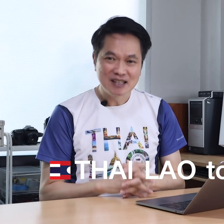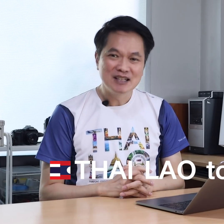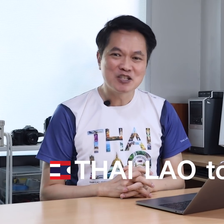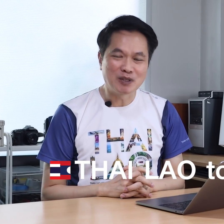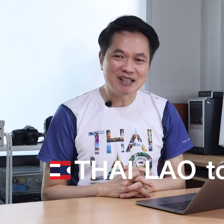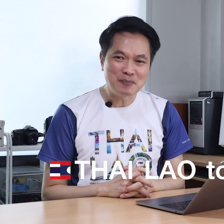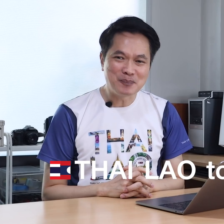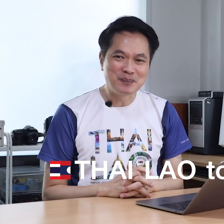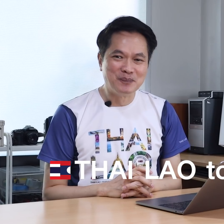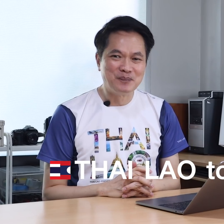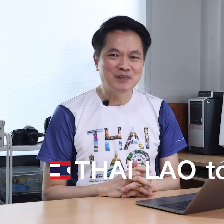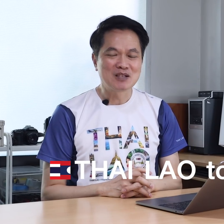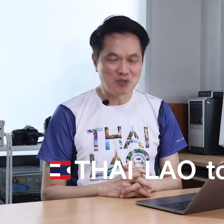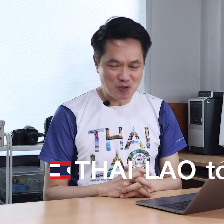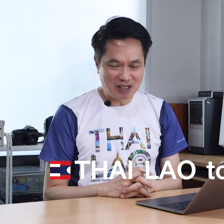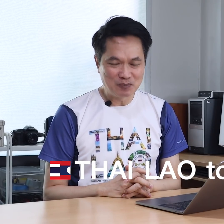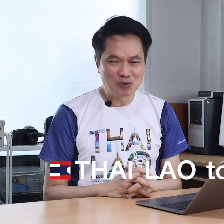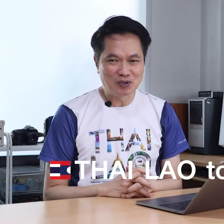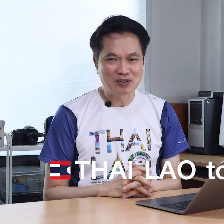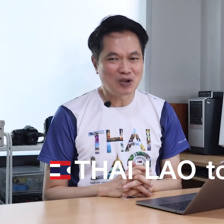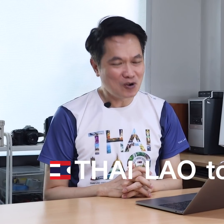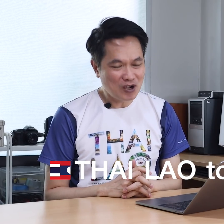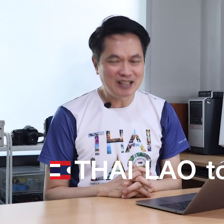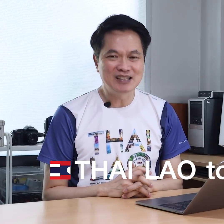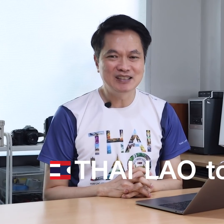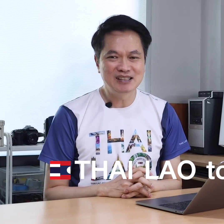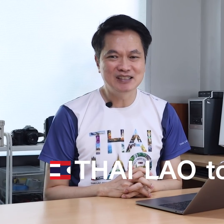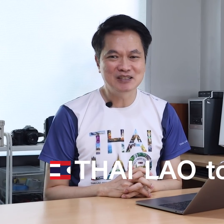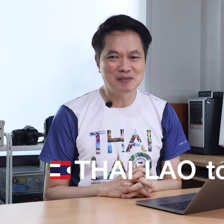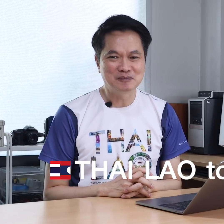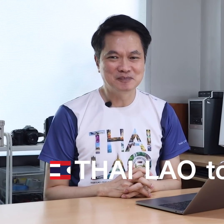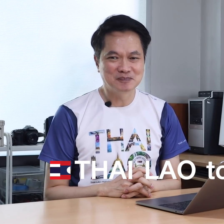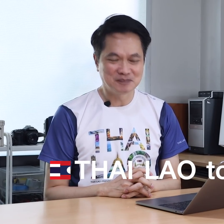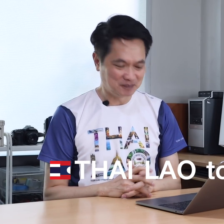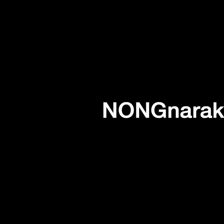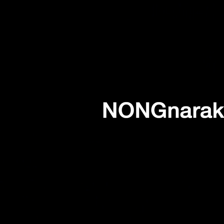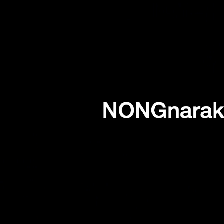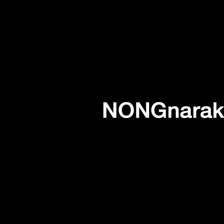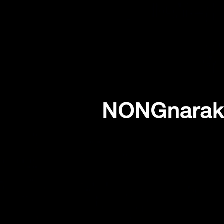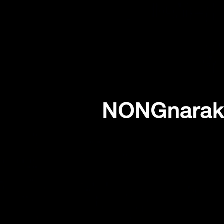สวัสดีครับสู้ๆนะครับทุกคนขอให้ดีขึ้นครับ